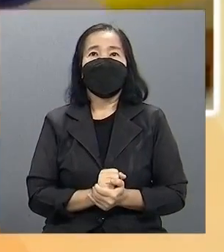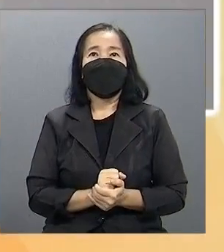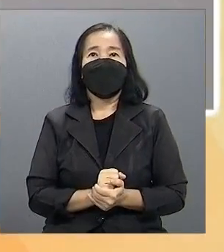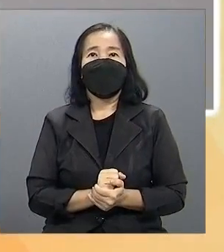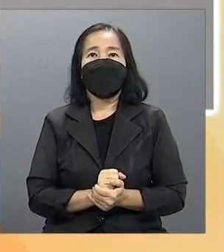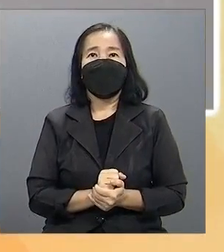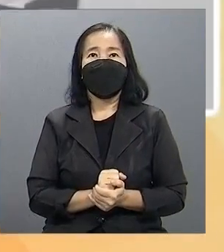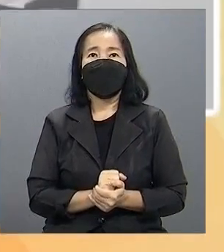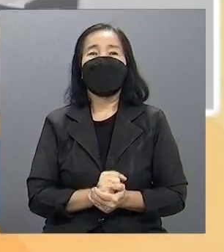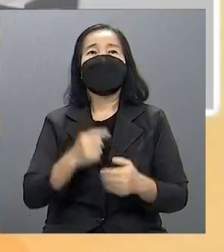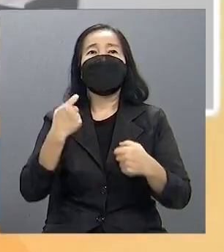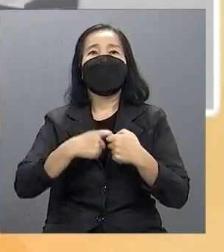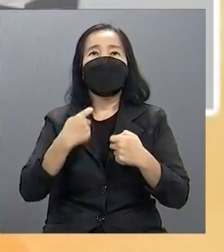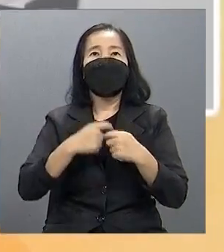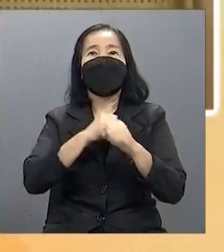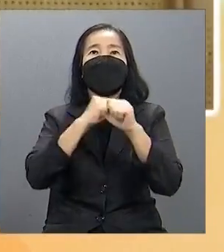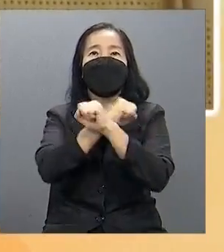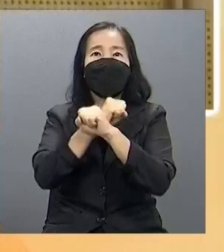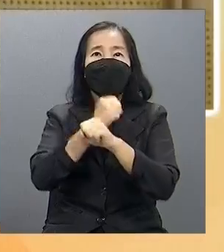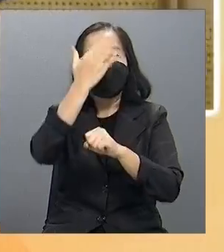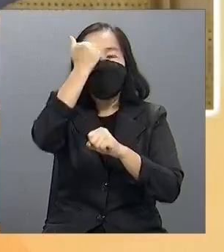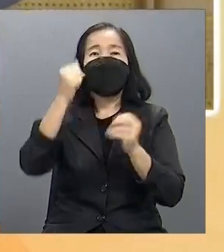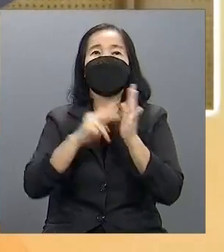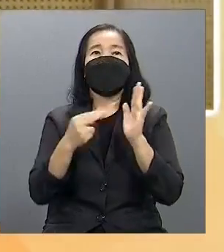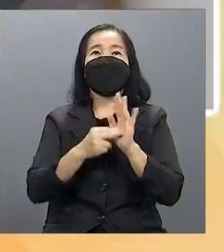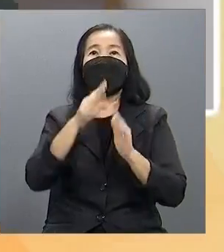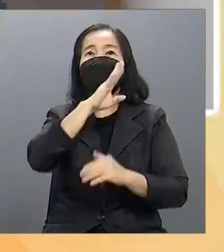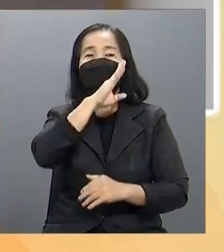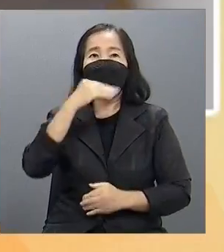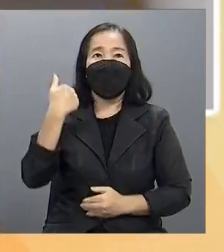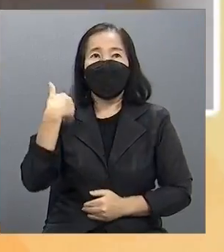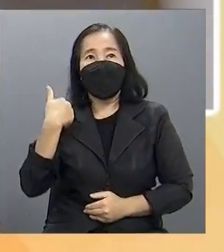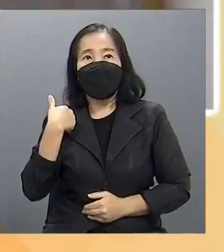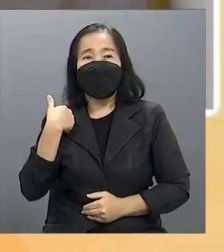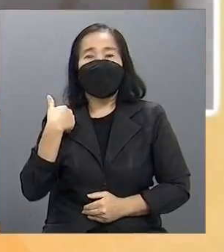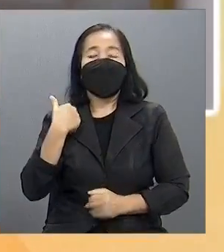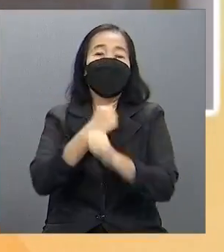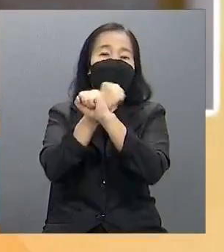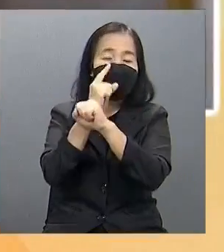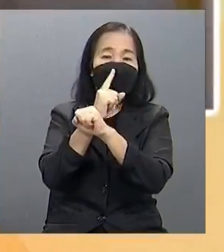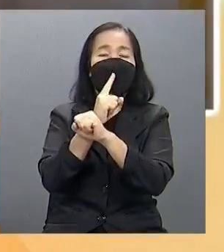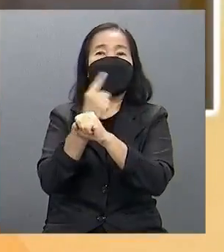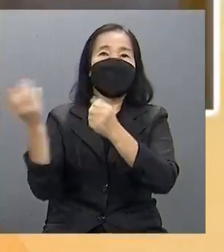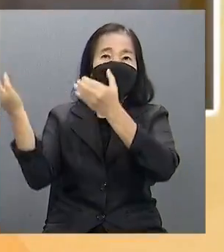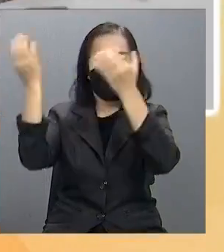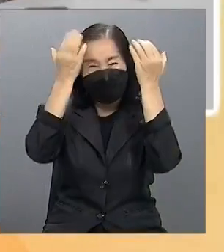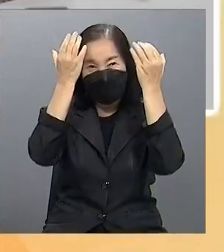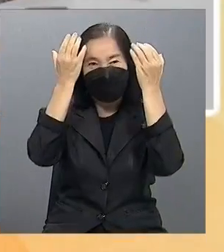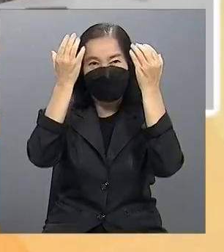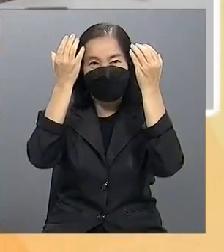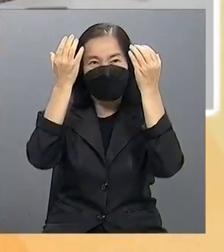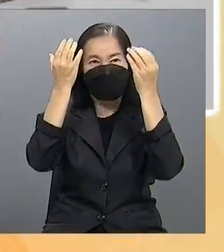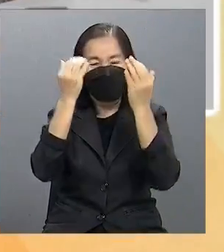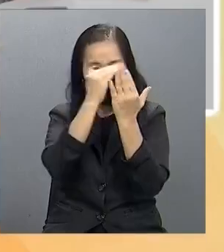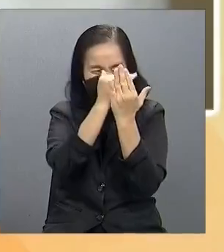ว้ในมือพุ่มกับเพราะดาวเชื่อพุ่มกับมากคือคุณเจี๊ยบเพ็ญประมลเนี่ยเพราะว่าบทนี้มันก็ละเอียดมามากแล้วนะคะแล้วตัวเรา